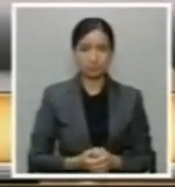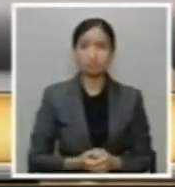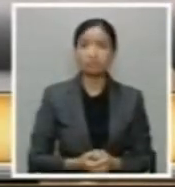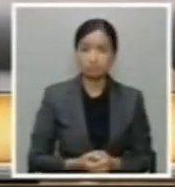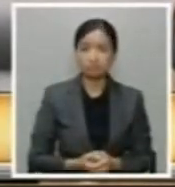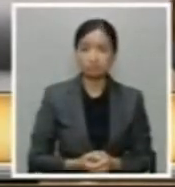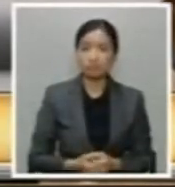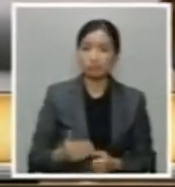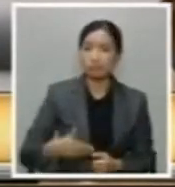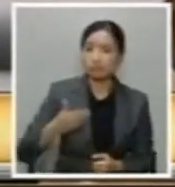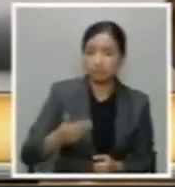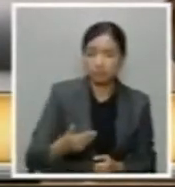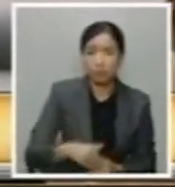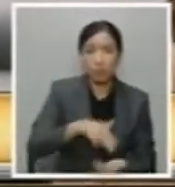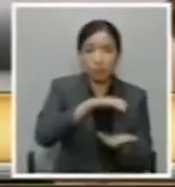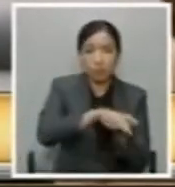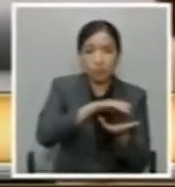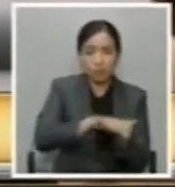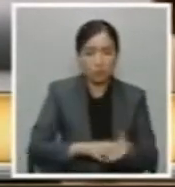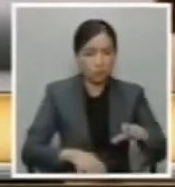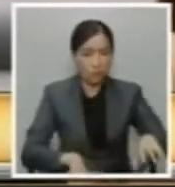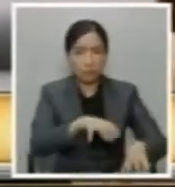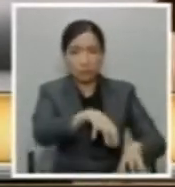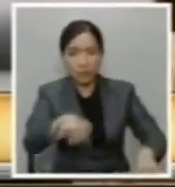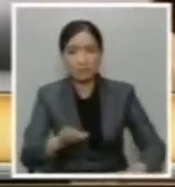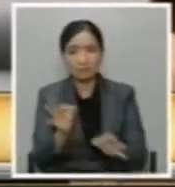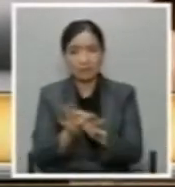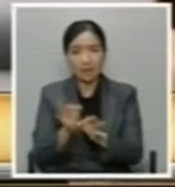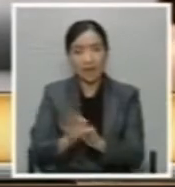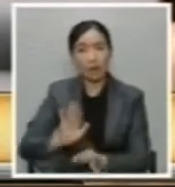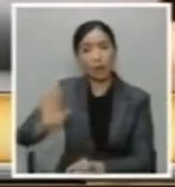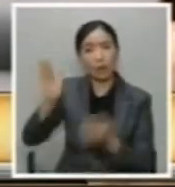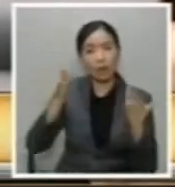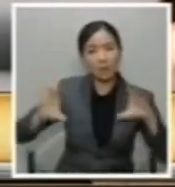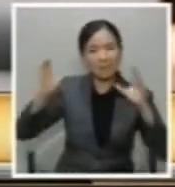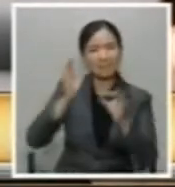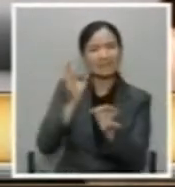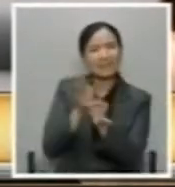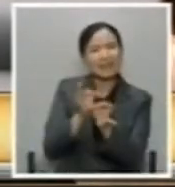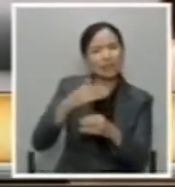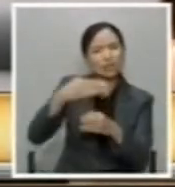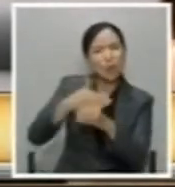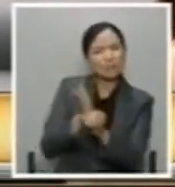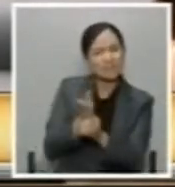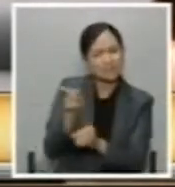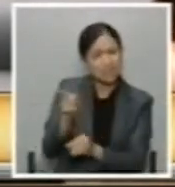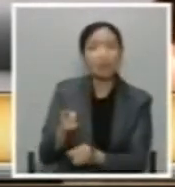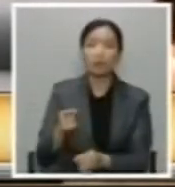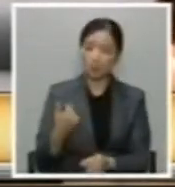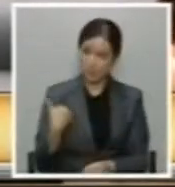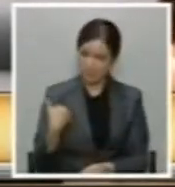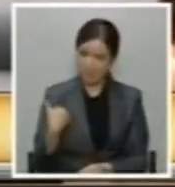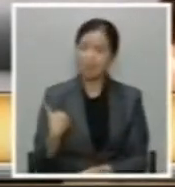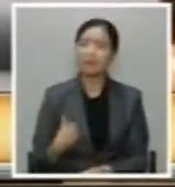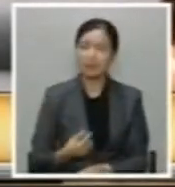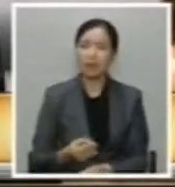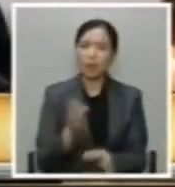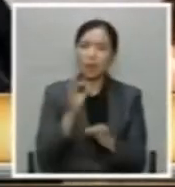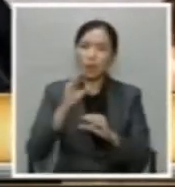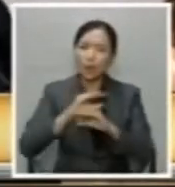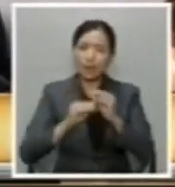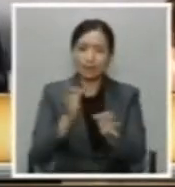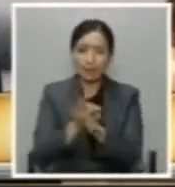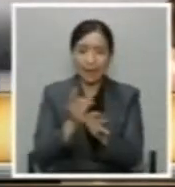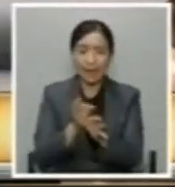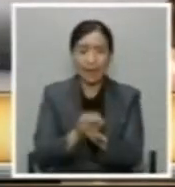นอกเหนือจากนั้นเนี่ยในหลายๆโรงเรียนธนาคารของรัฐเองนะครับธนาคารออมสินก็มีโครงการธนาคารโรงเรียนอยู่มีส